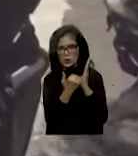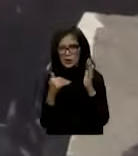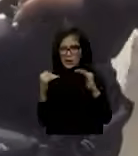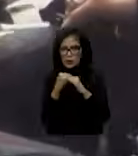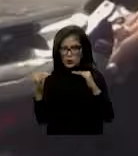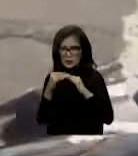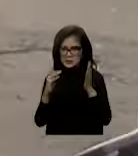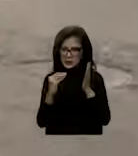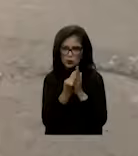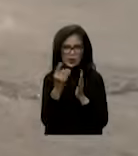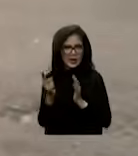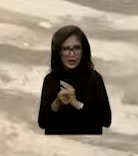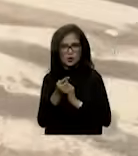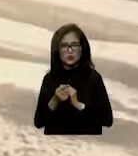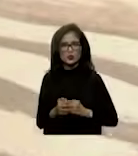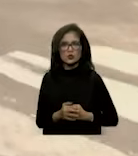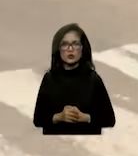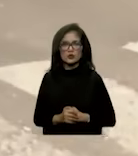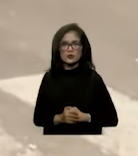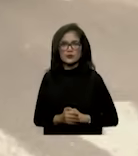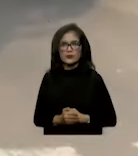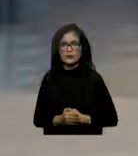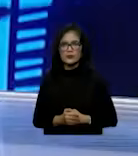Jakarta, Miftahul Qadi, iNews melaporkan.